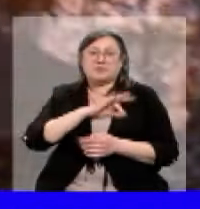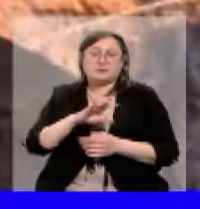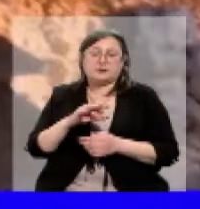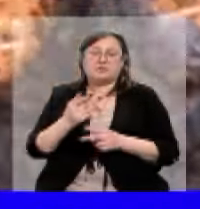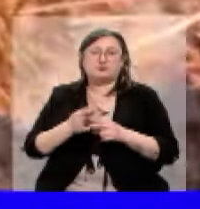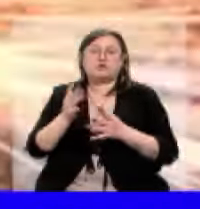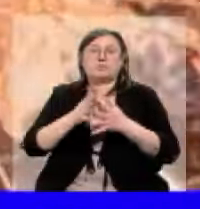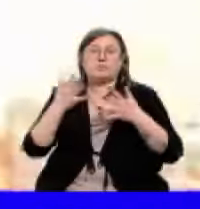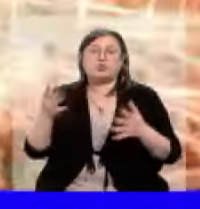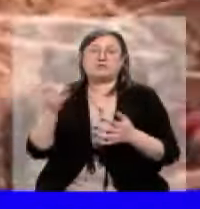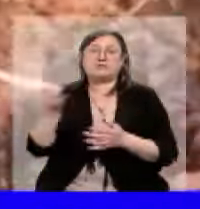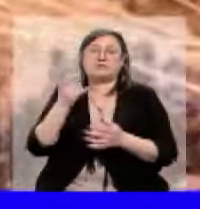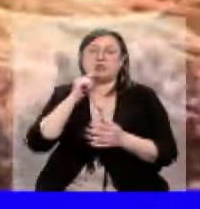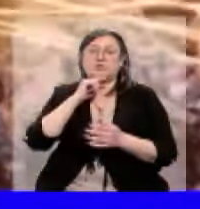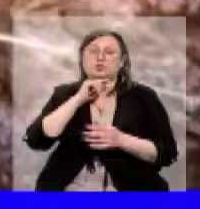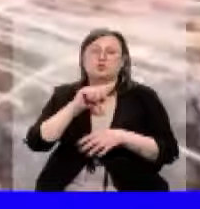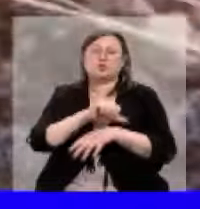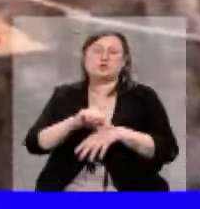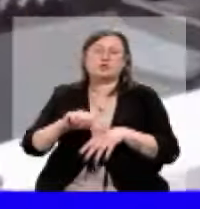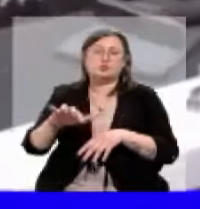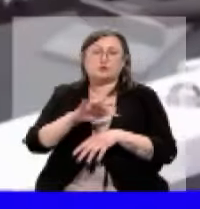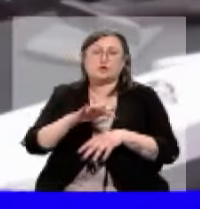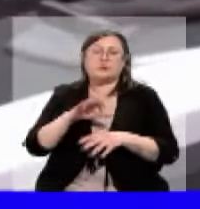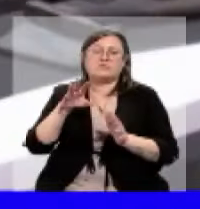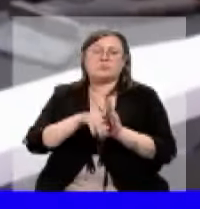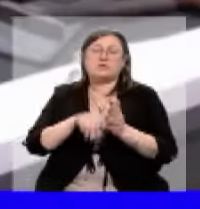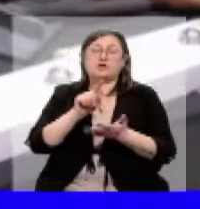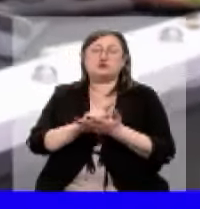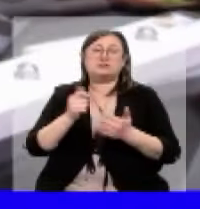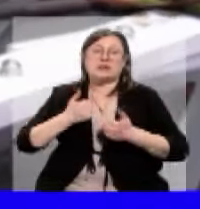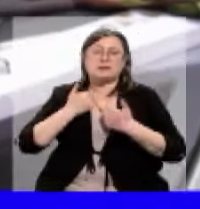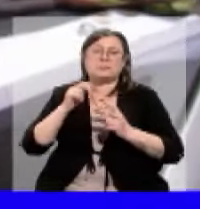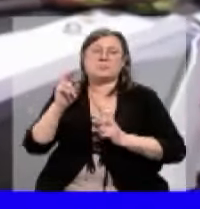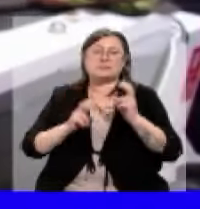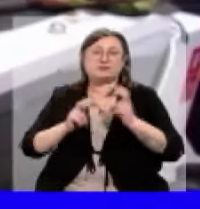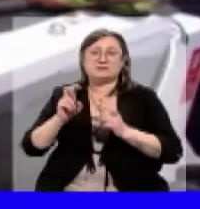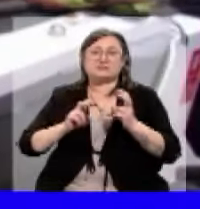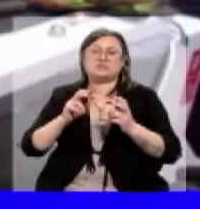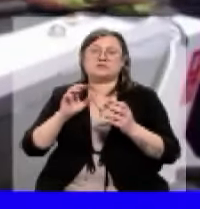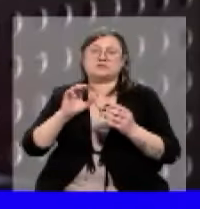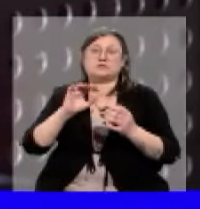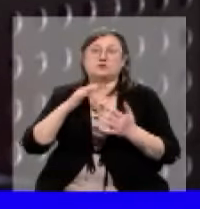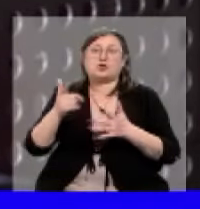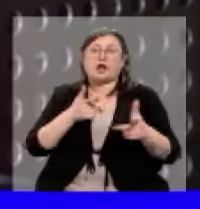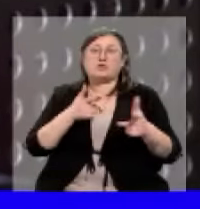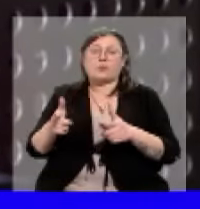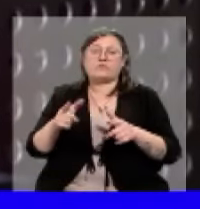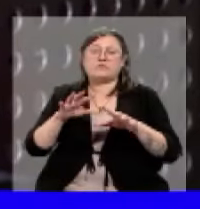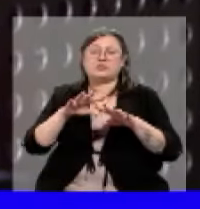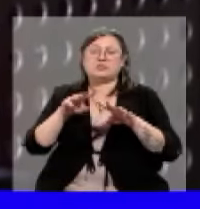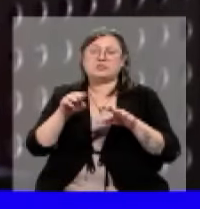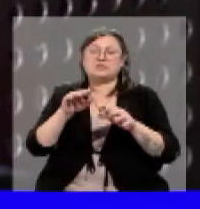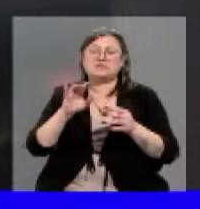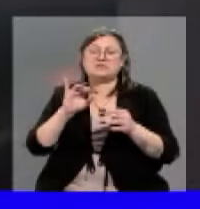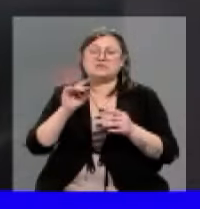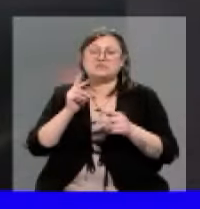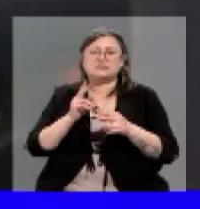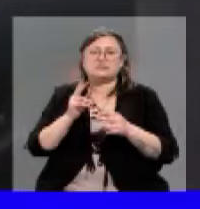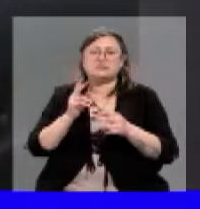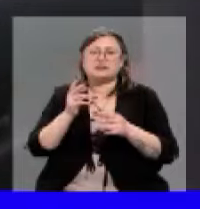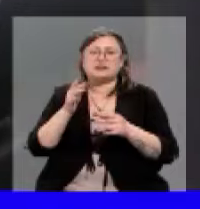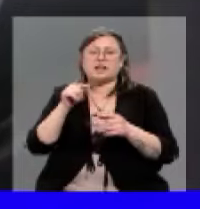шығаруға ұмтылуымыз керек. Ал ұлттық экономика министрі инвесторларды қызықтыру үшін экономикалық аймақтағы жер учаскелерін сатып